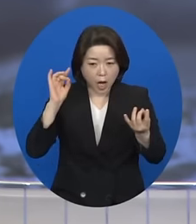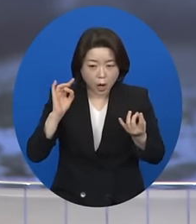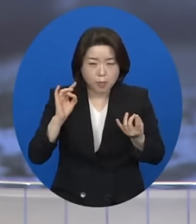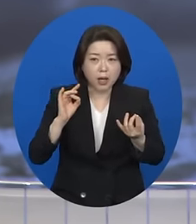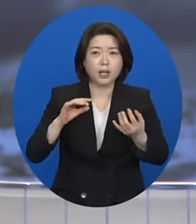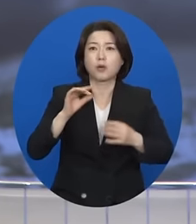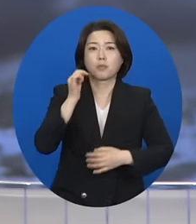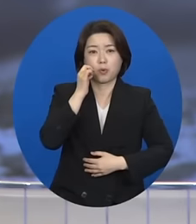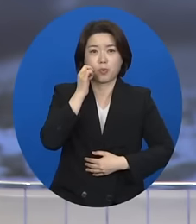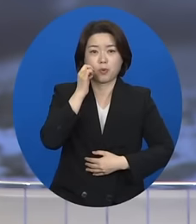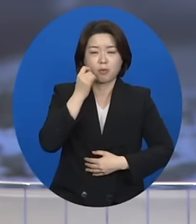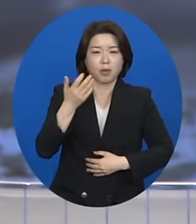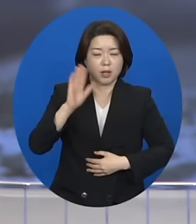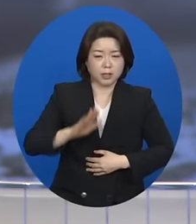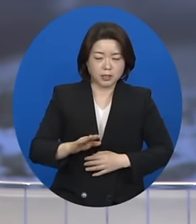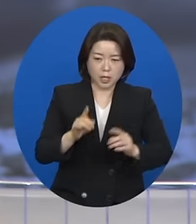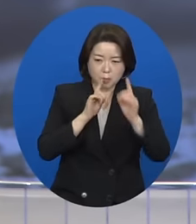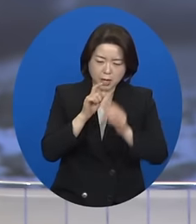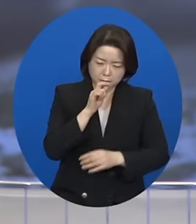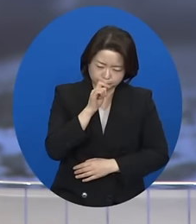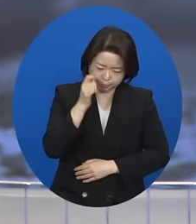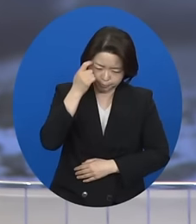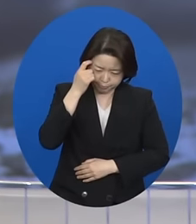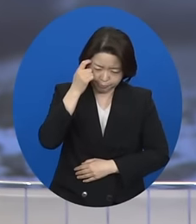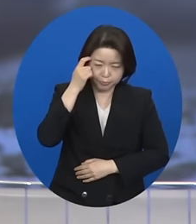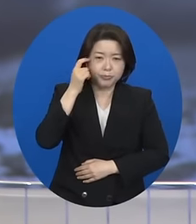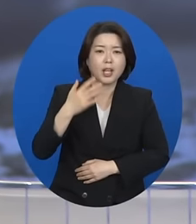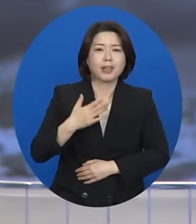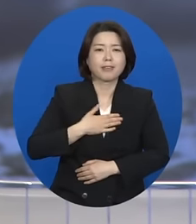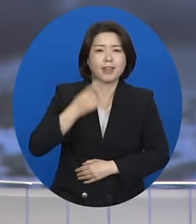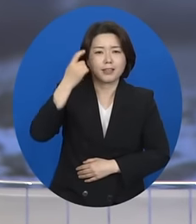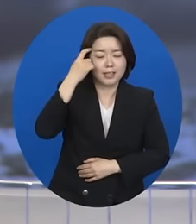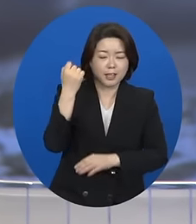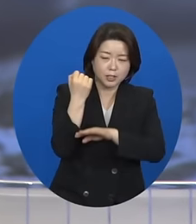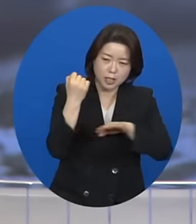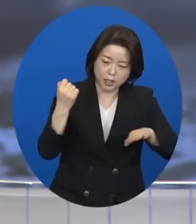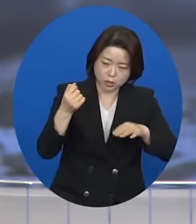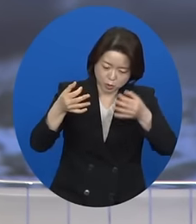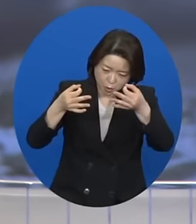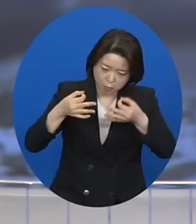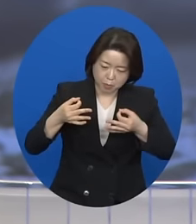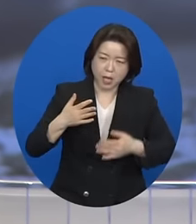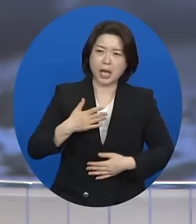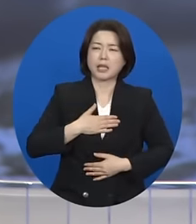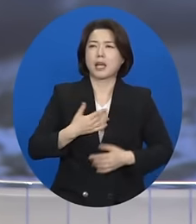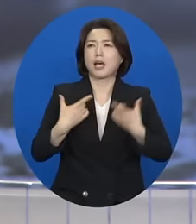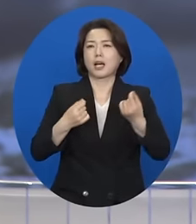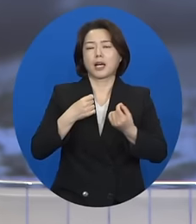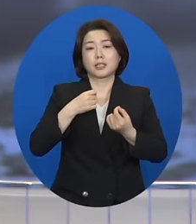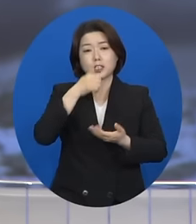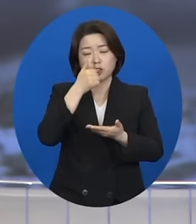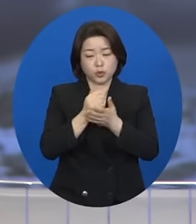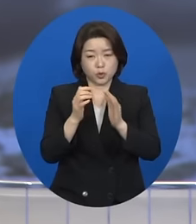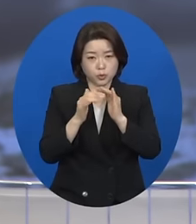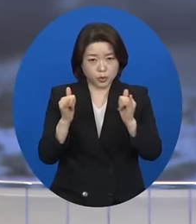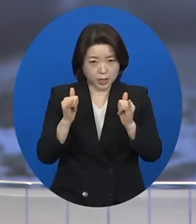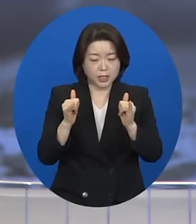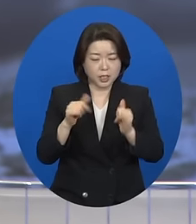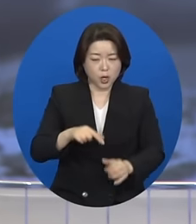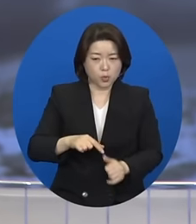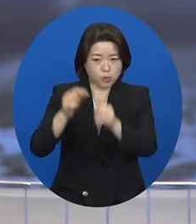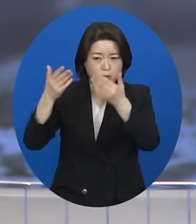없습니다 그런 말씀을 상생과 선 저같은 인을 해신 것이가장